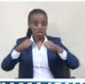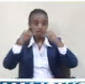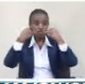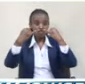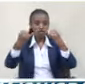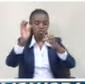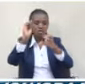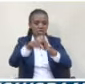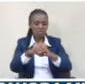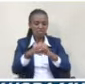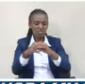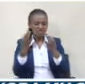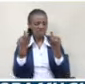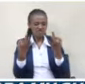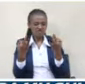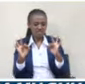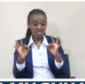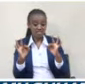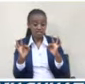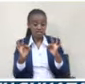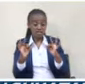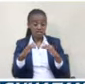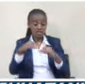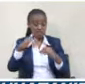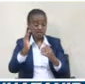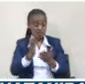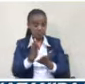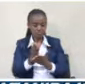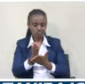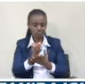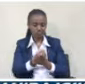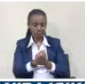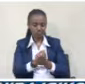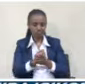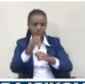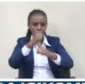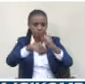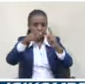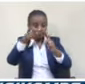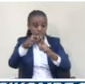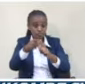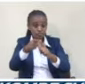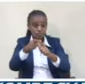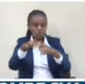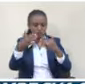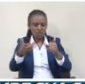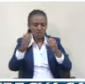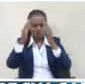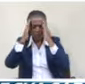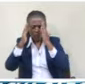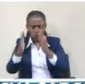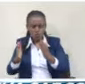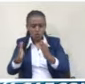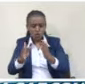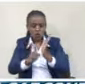turabashishikariza ko mwakwitabira cyangwa se mwazakurikira uno muhango na cyane cyane ko ari ibikorwa bigamijwemo cyangwa se byizibandwaho cyane cyane